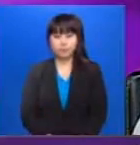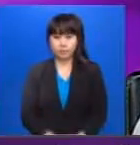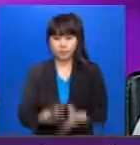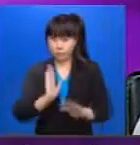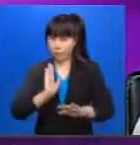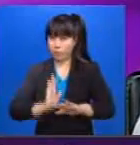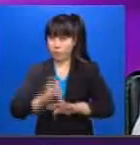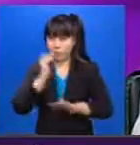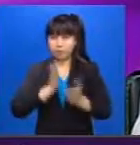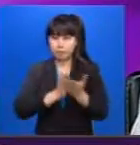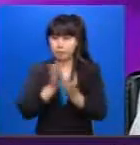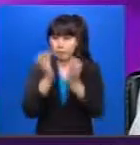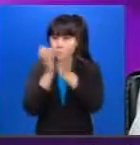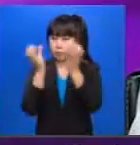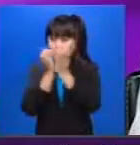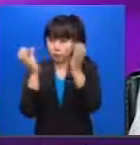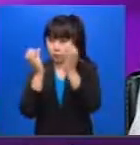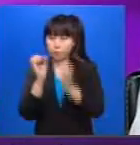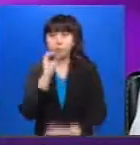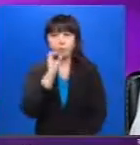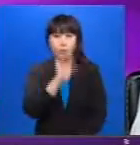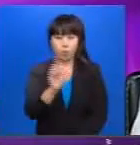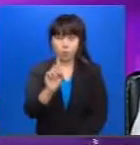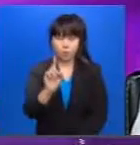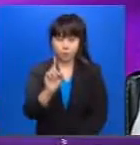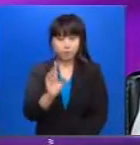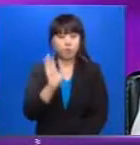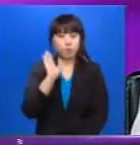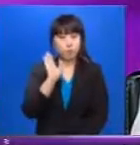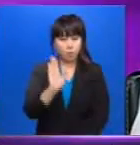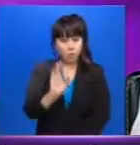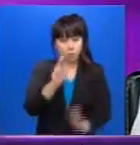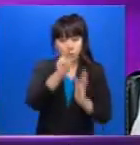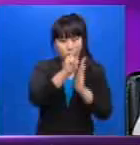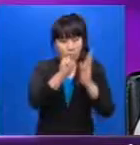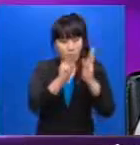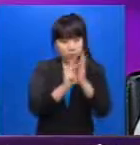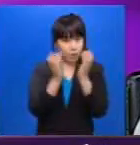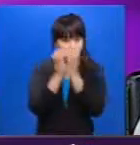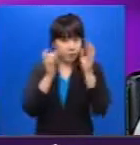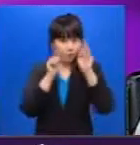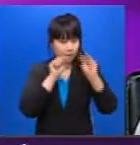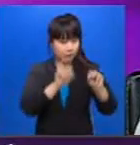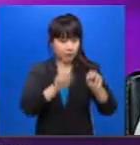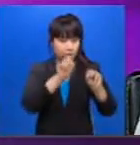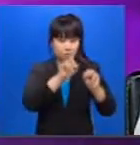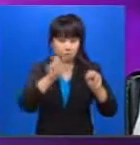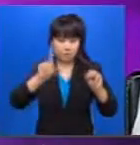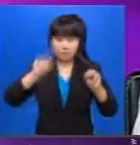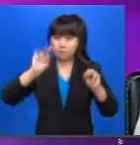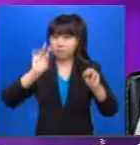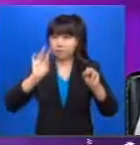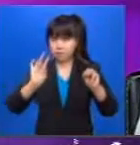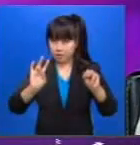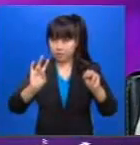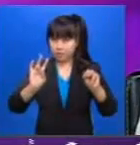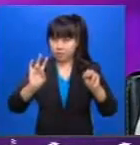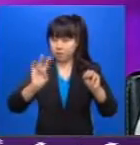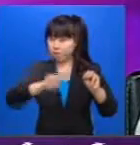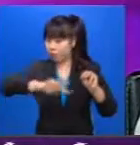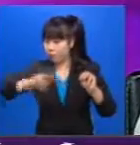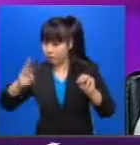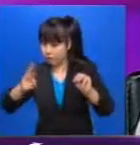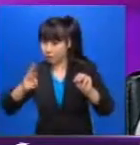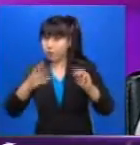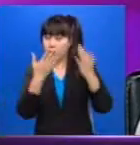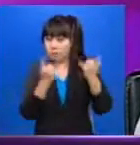ผู้เชี่ยวชาญด้านรัฐธรรมนูญย้ำนะคะว่าการตีความกฎหมายรัฐธรรมนูญมาตรา127นั้นไม่สามารถทำให้รัฐ